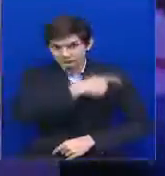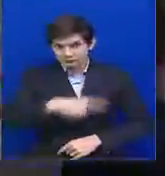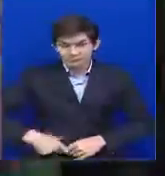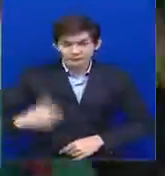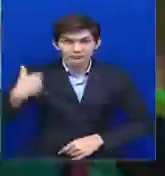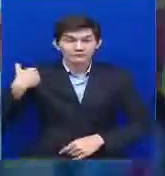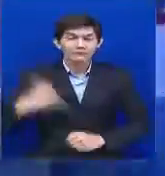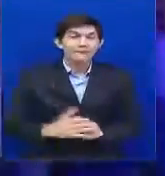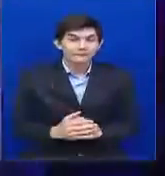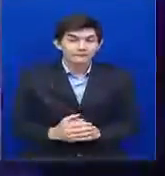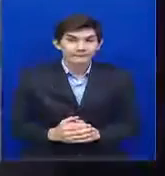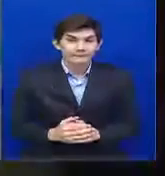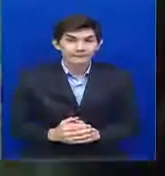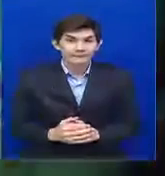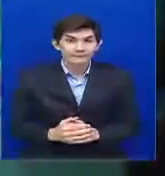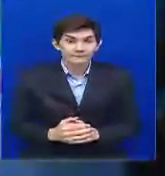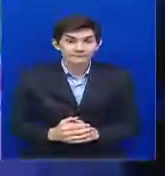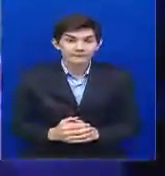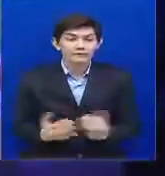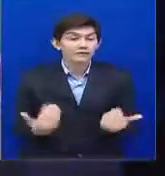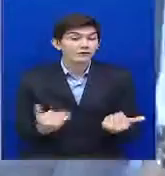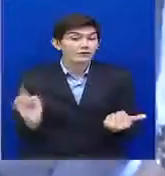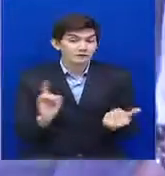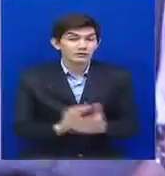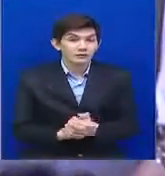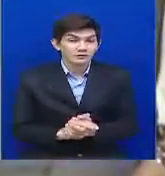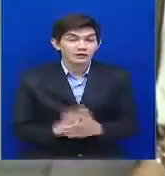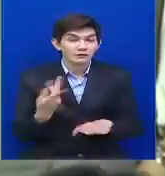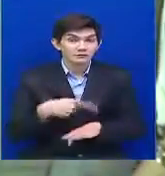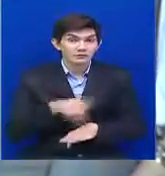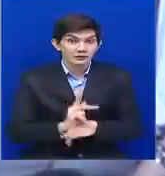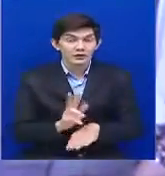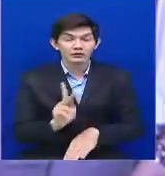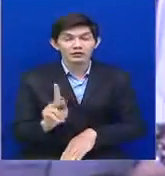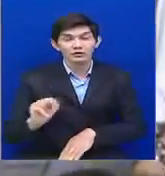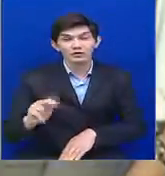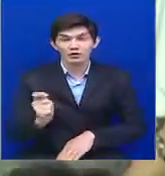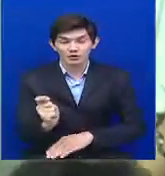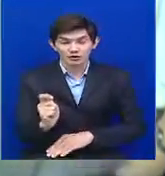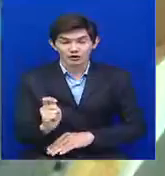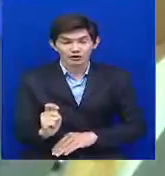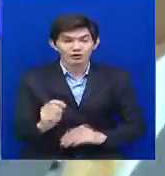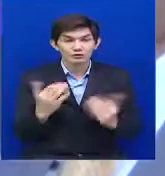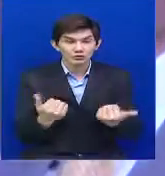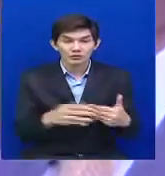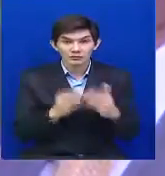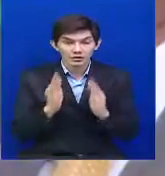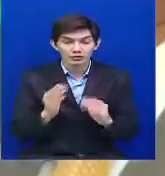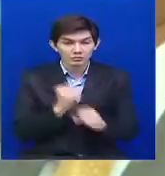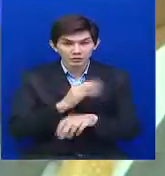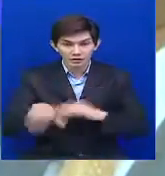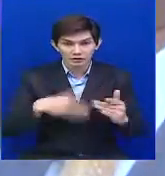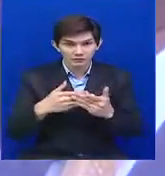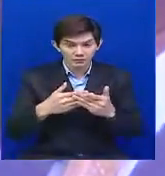พระบรมราชินีนาถมีพลเอกวรพงษ์สงาเนตประธานกนอเป็นประธานนำผู้บริหารและพนักงานร่วม